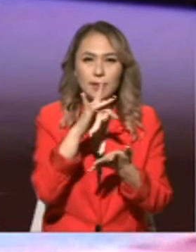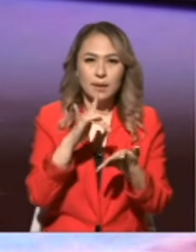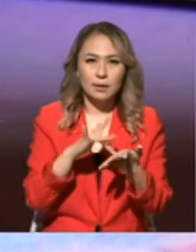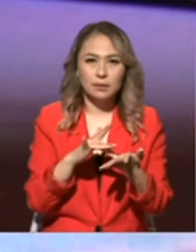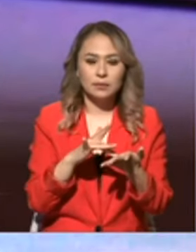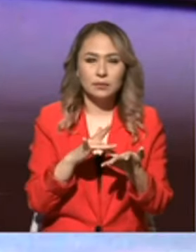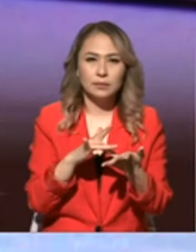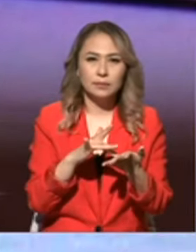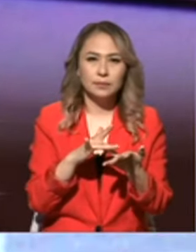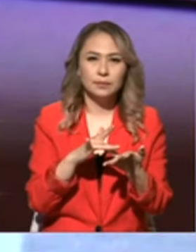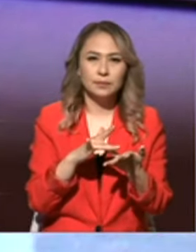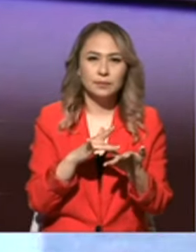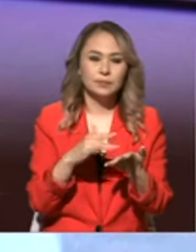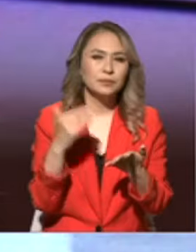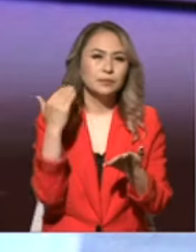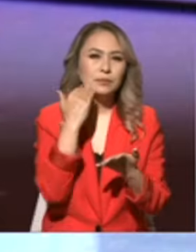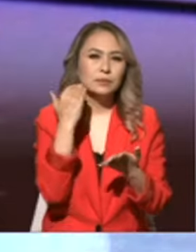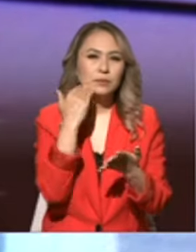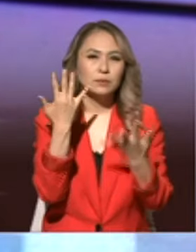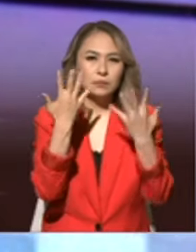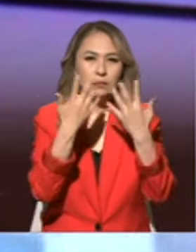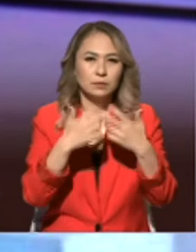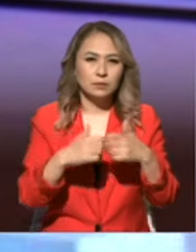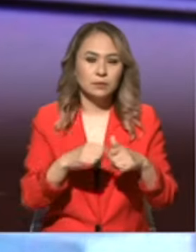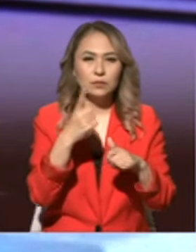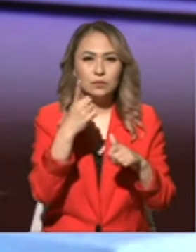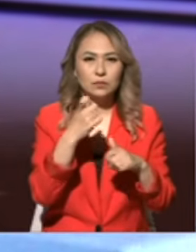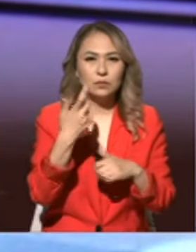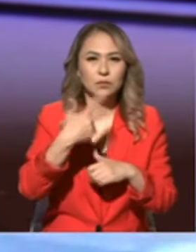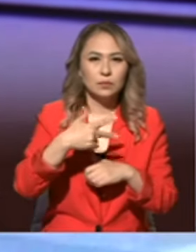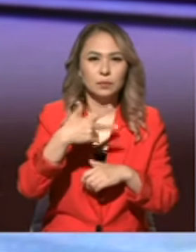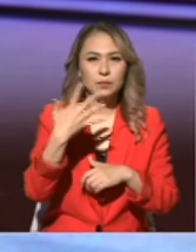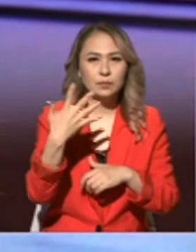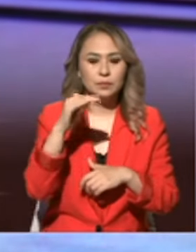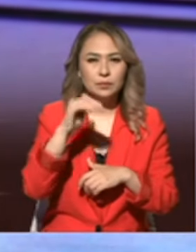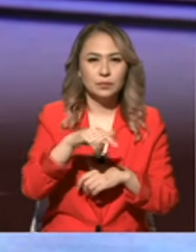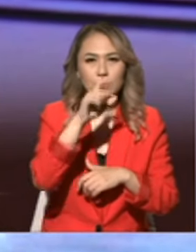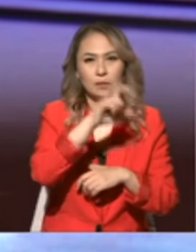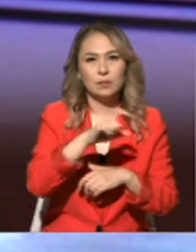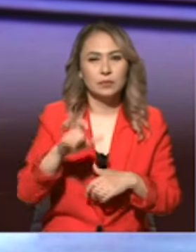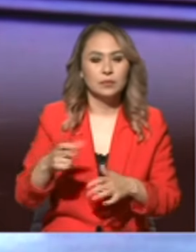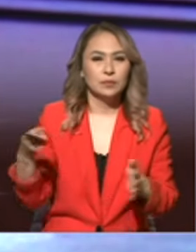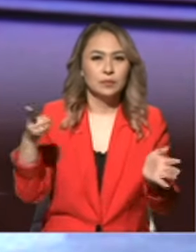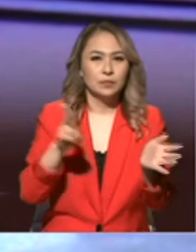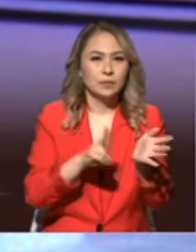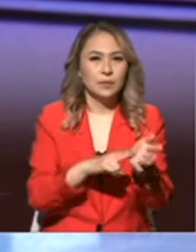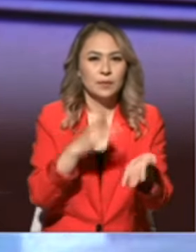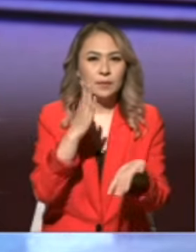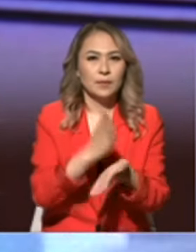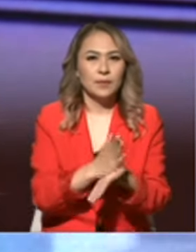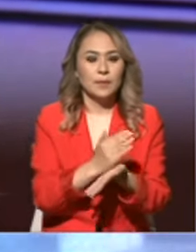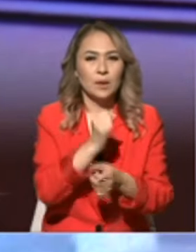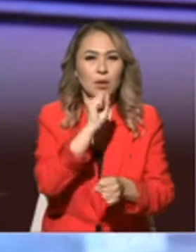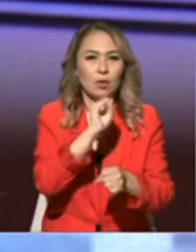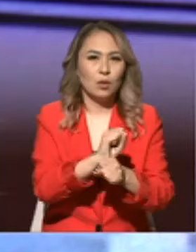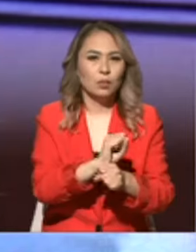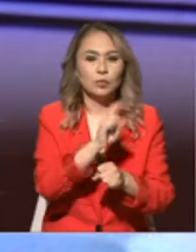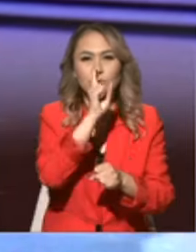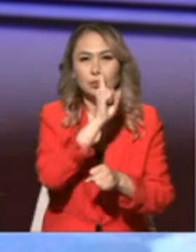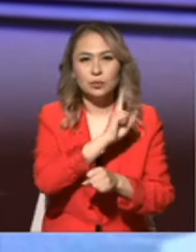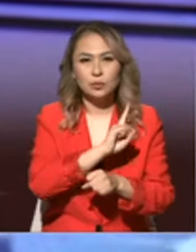бізде сол шамасы 135 мыңдай адамдар көшіп келіп жатыр. Яғни бұл тоқтамайтын